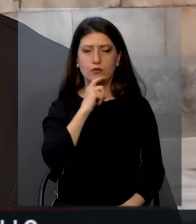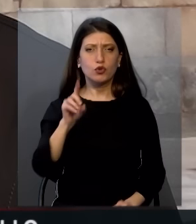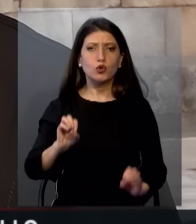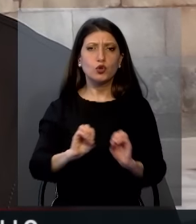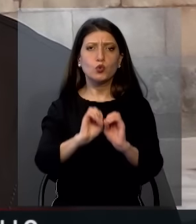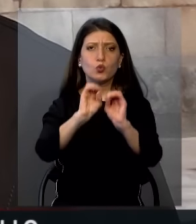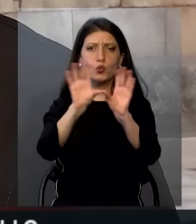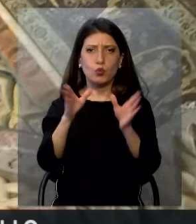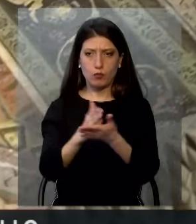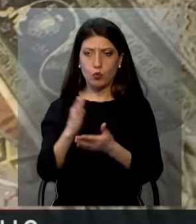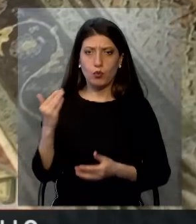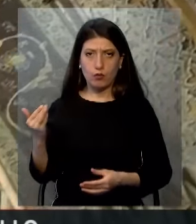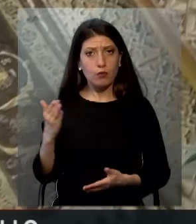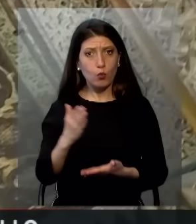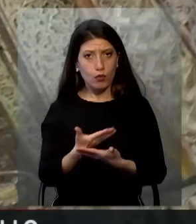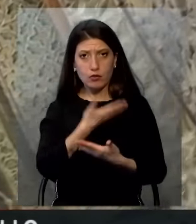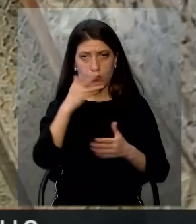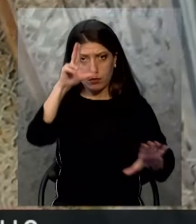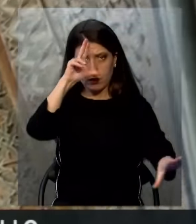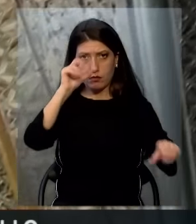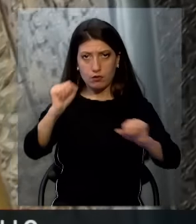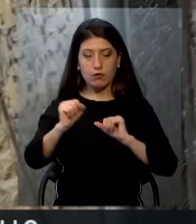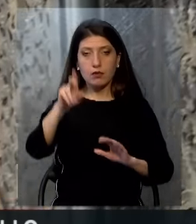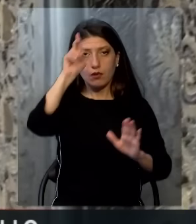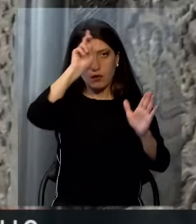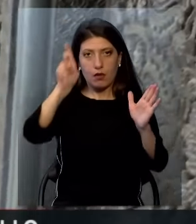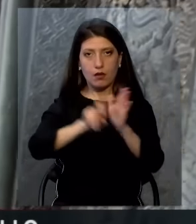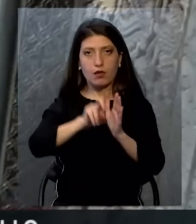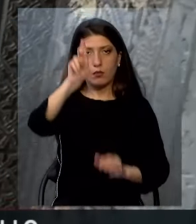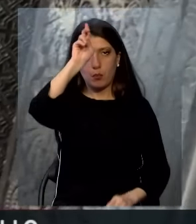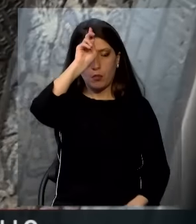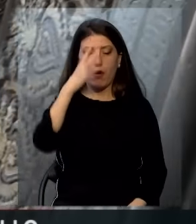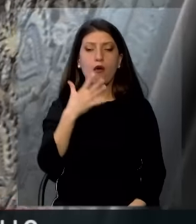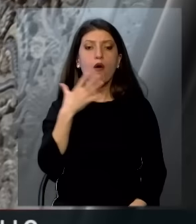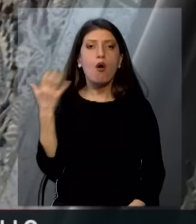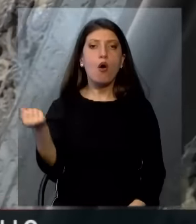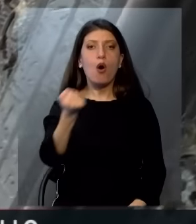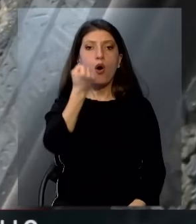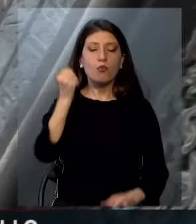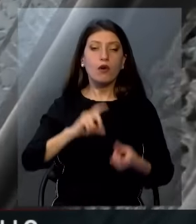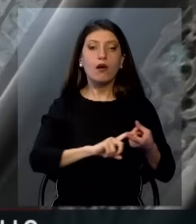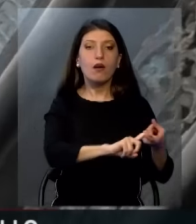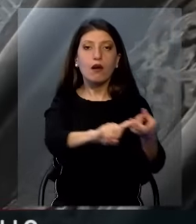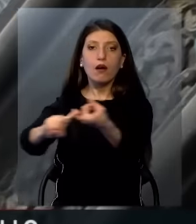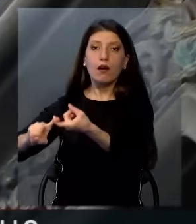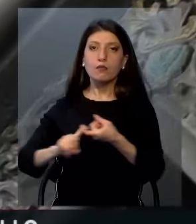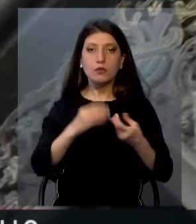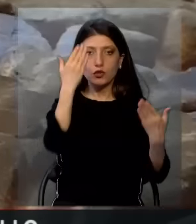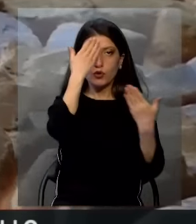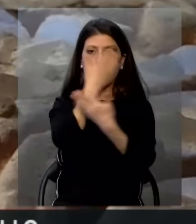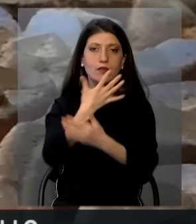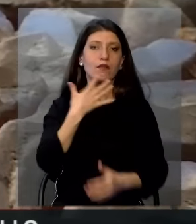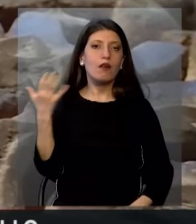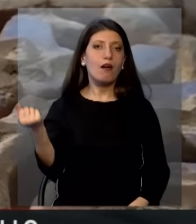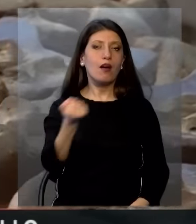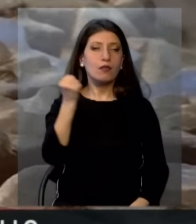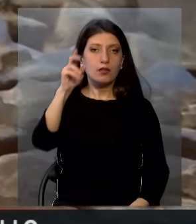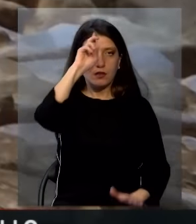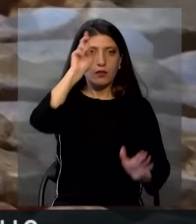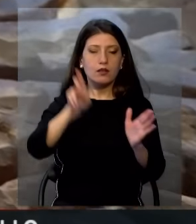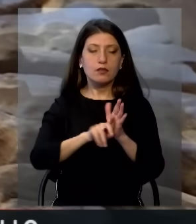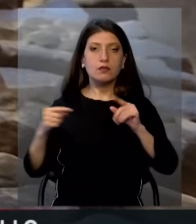ունեն, կամ արդյոք ունեն, թե չունեն։ Եկեղեցի պետություն ամուր կապը ժողովրդի ամրությունն է, պնդում են